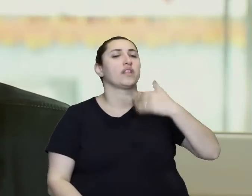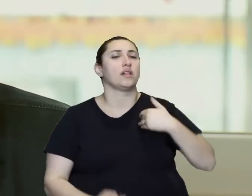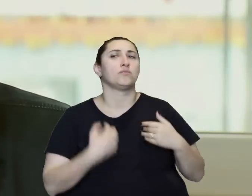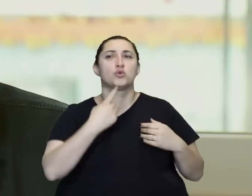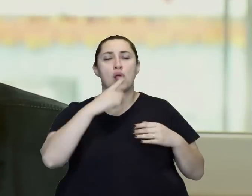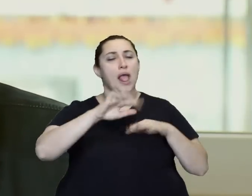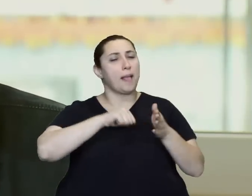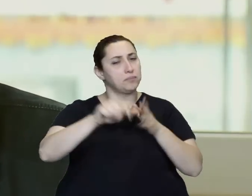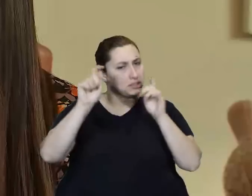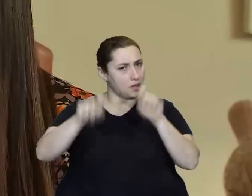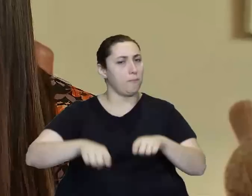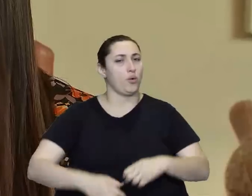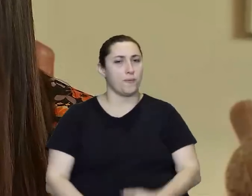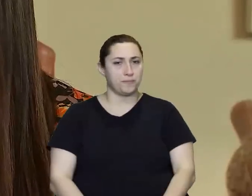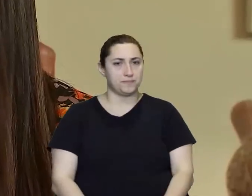Ne söylesem yapıyor.